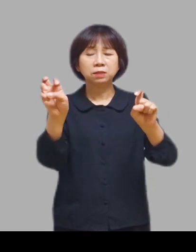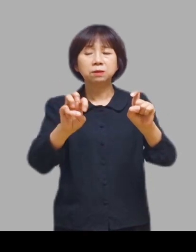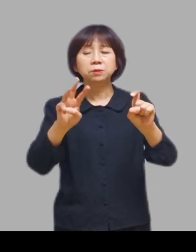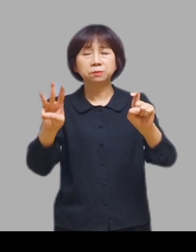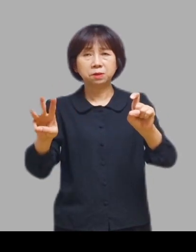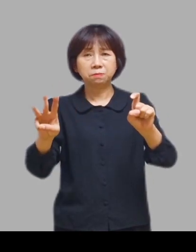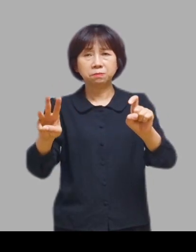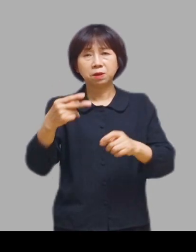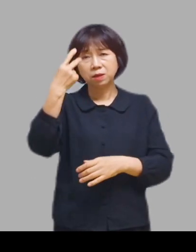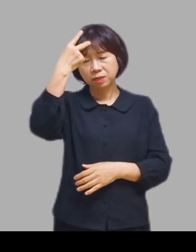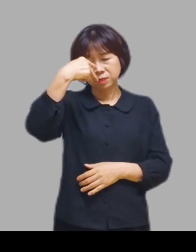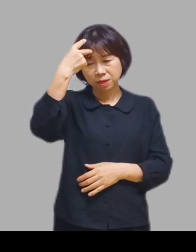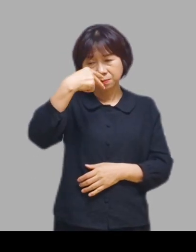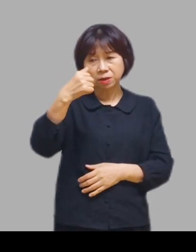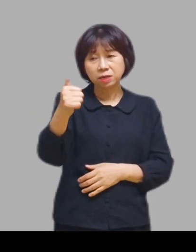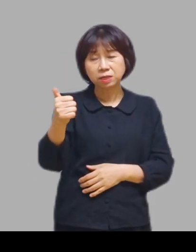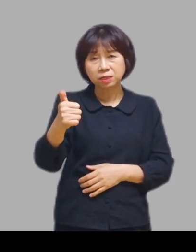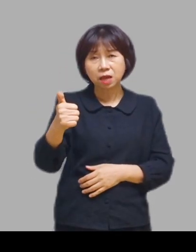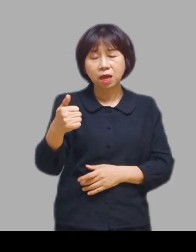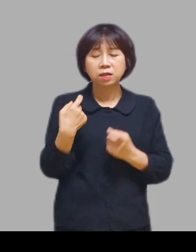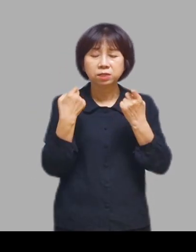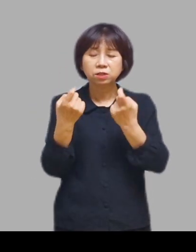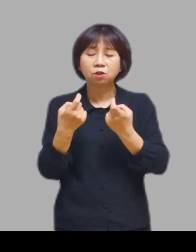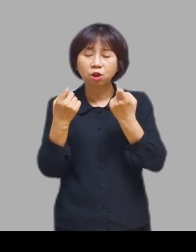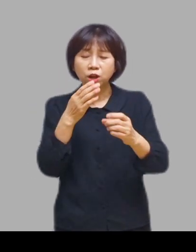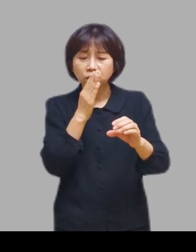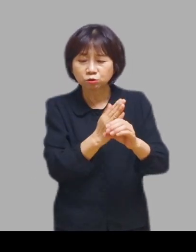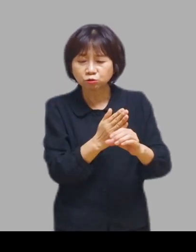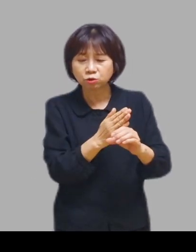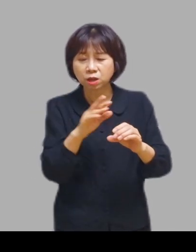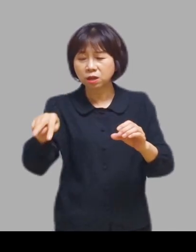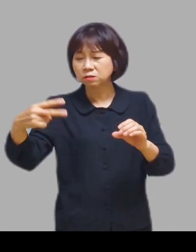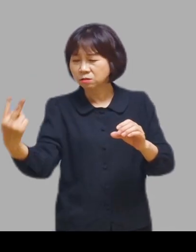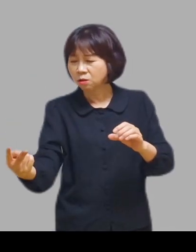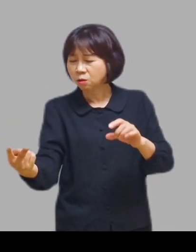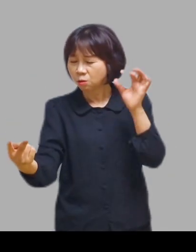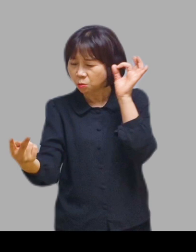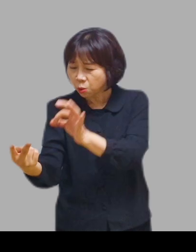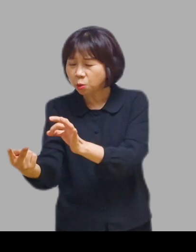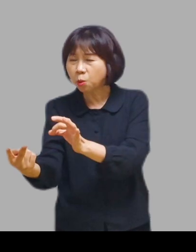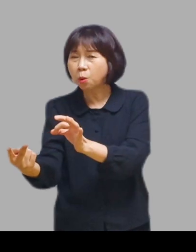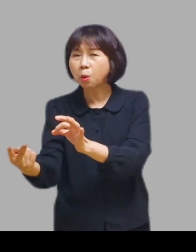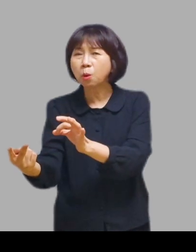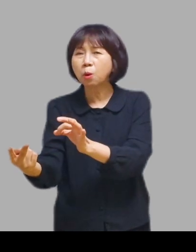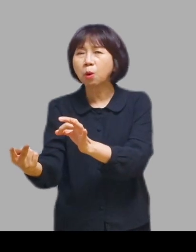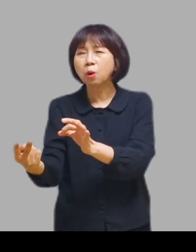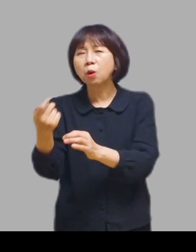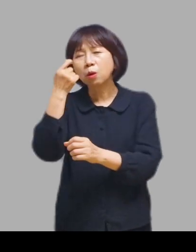사마리아 사람은 여행하는 중 거기 이르러 그를 보고 어떻게 여겨?